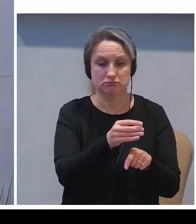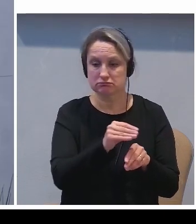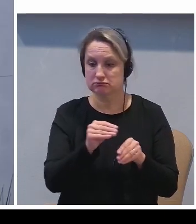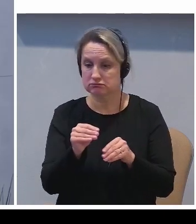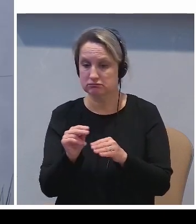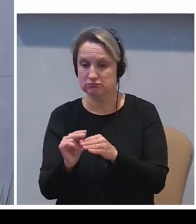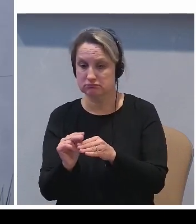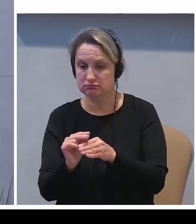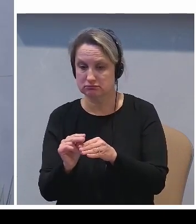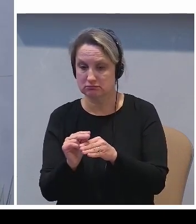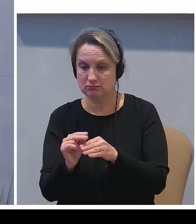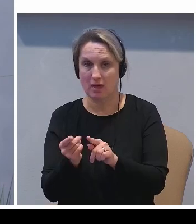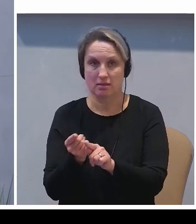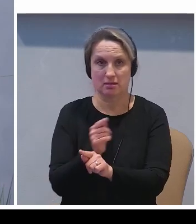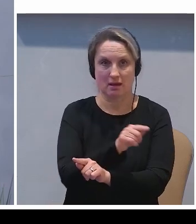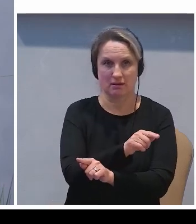maksumuses, see on väga kõrge.